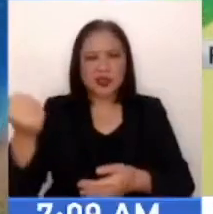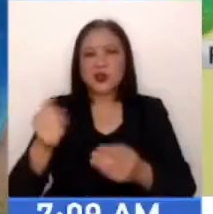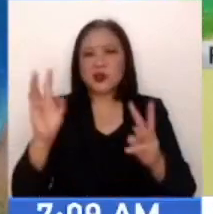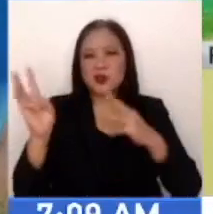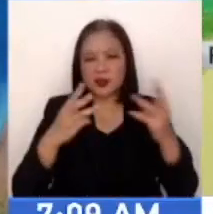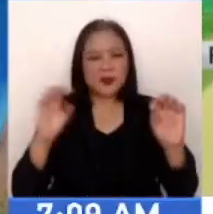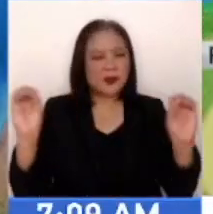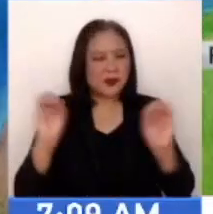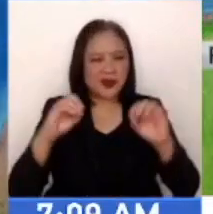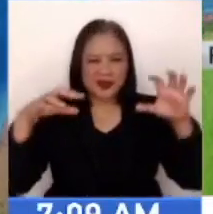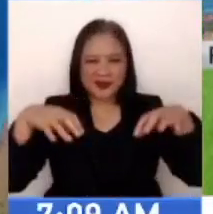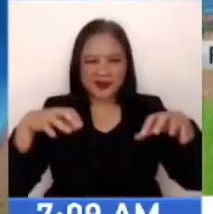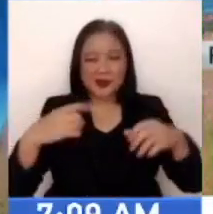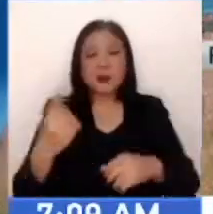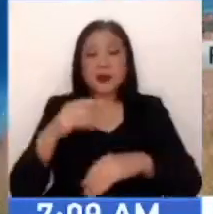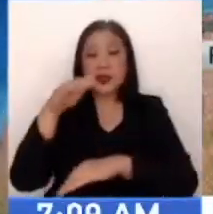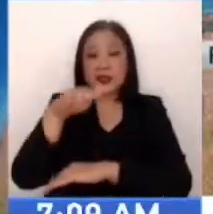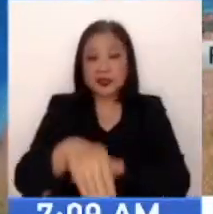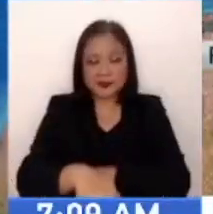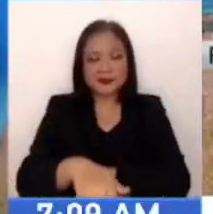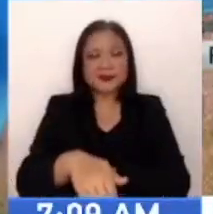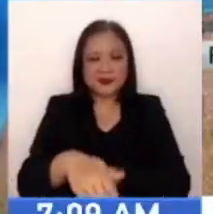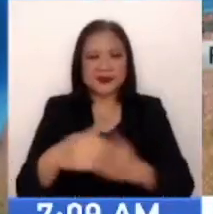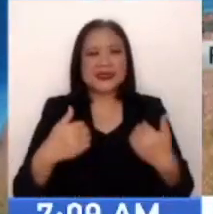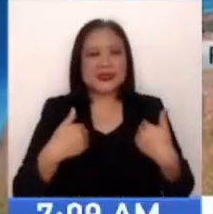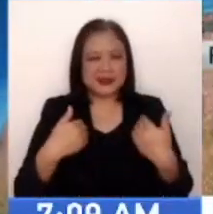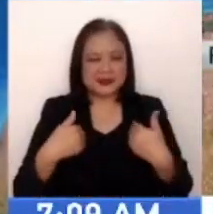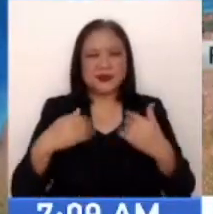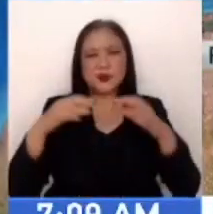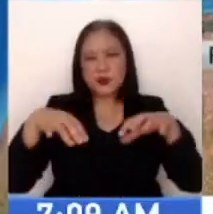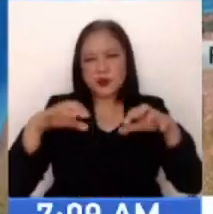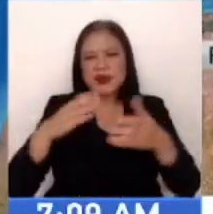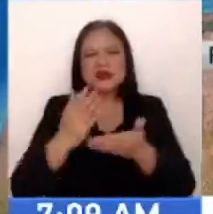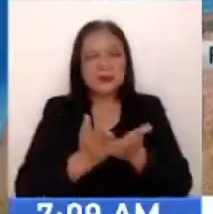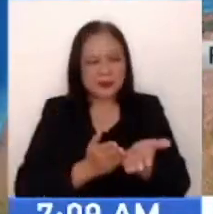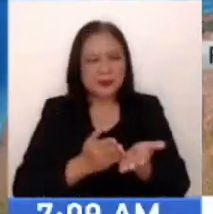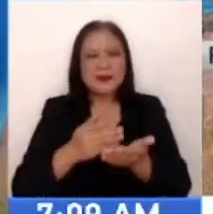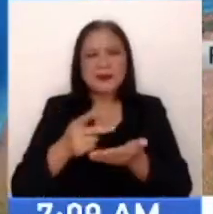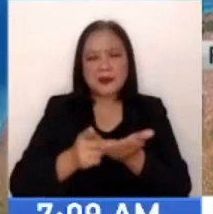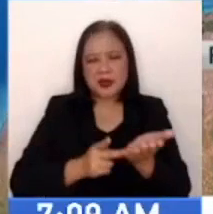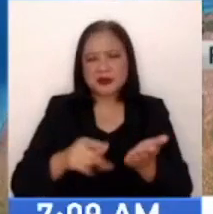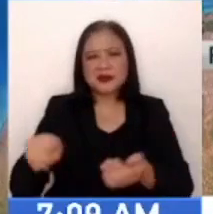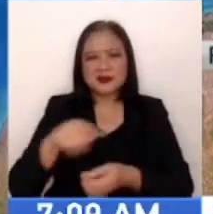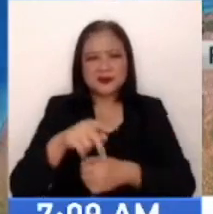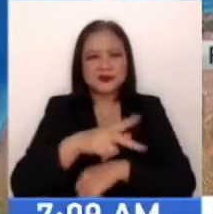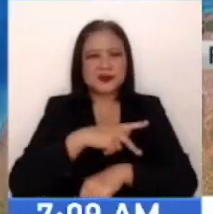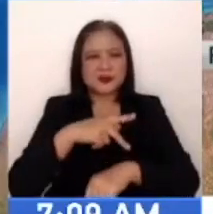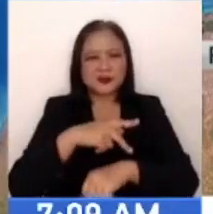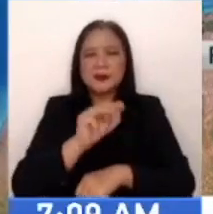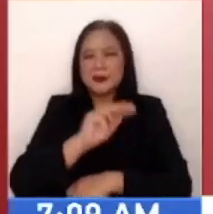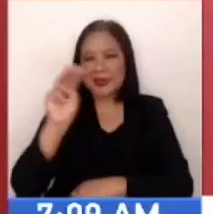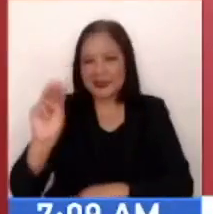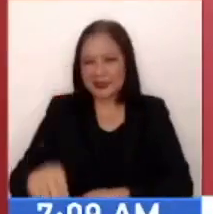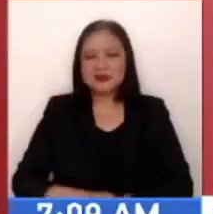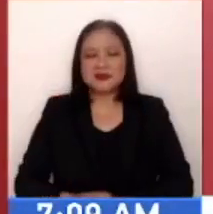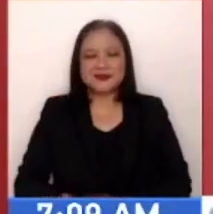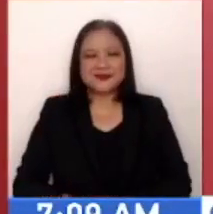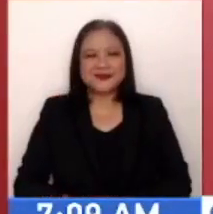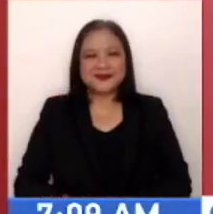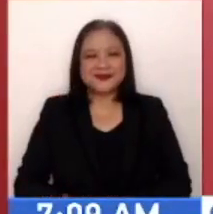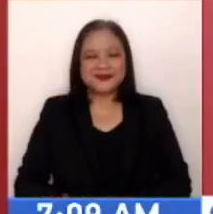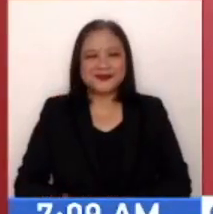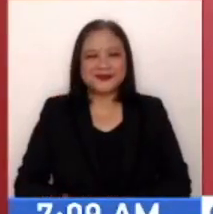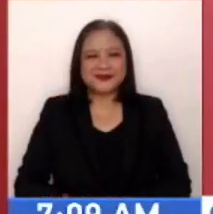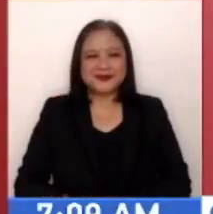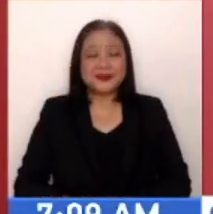lamang makakaranas ng ulan sa ilang bahagi ng Metro Manila. Igan? Matani, meron